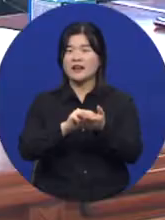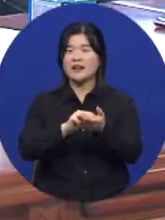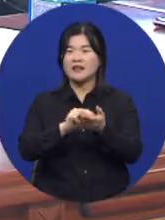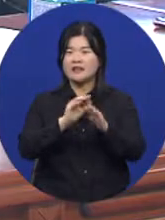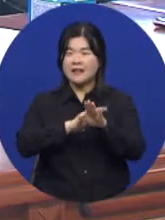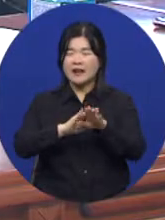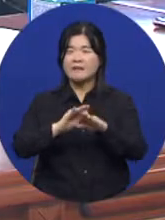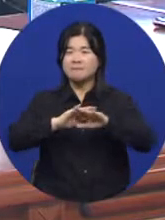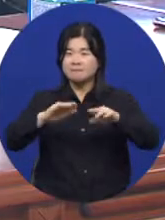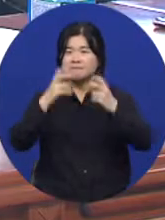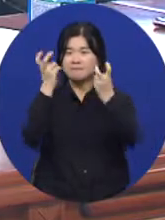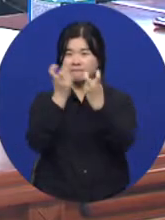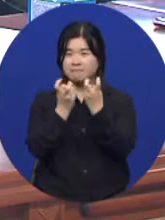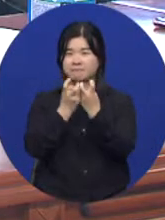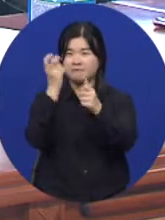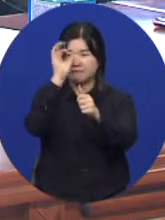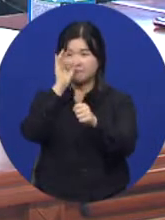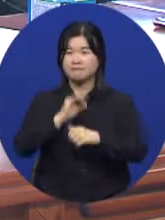주문했습니다